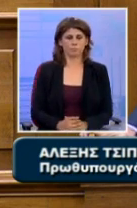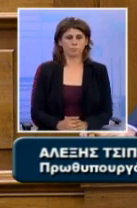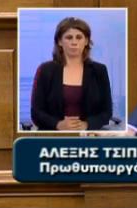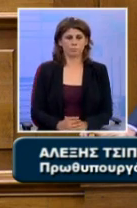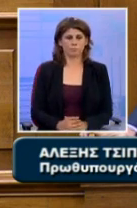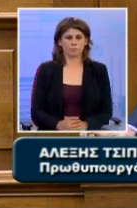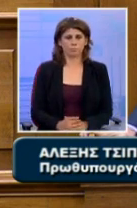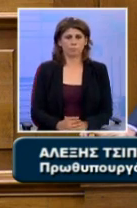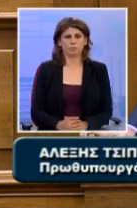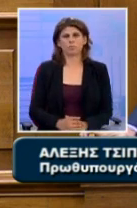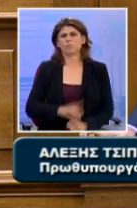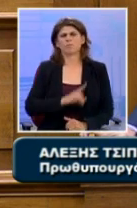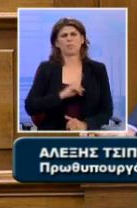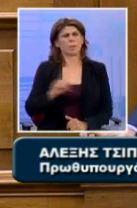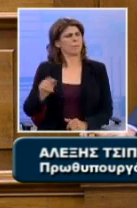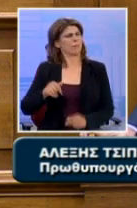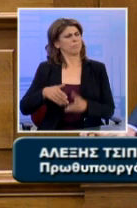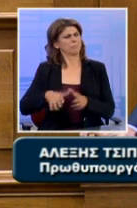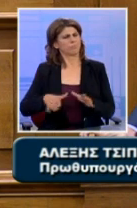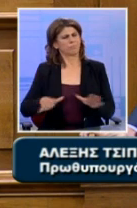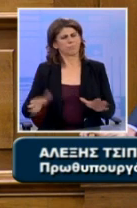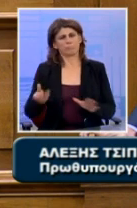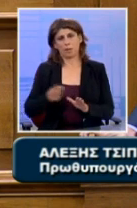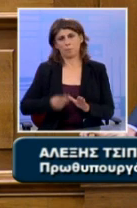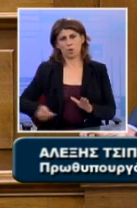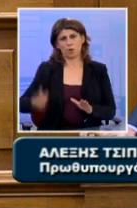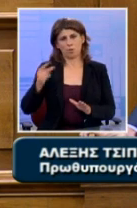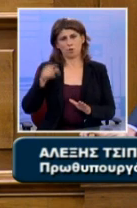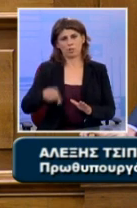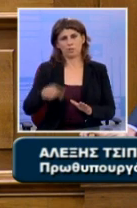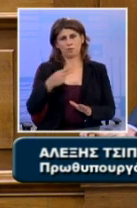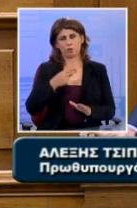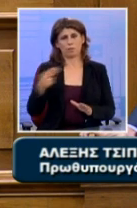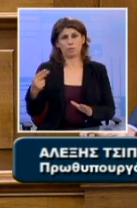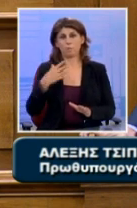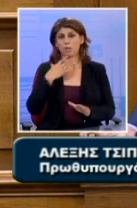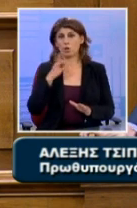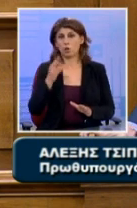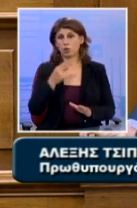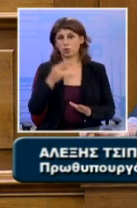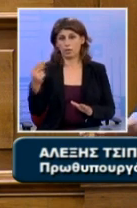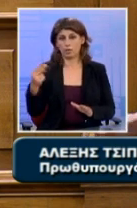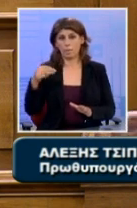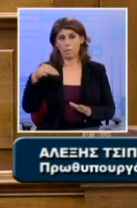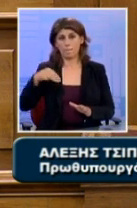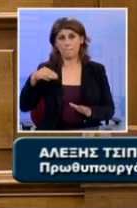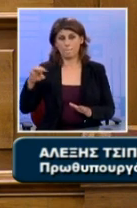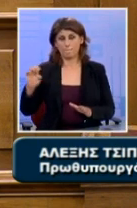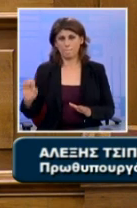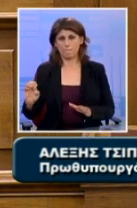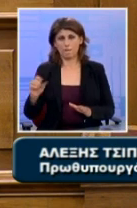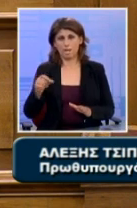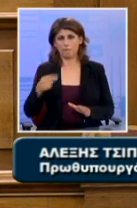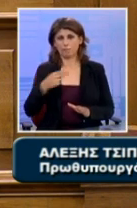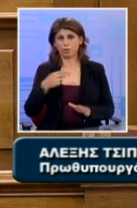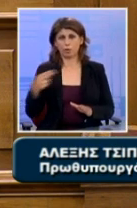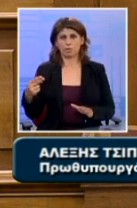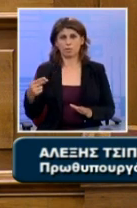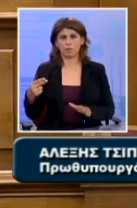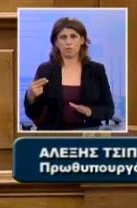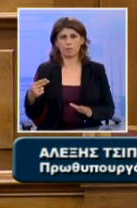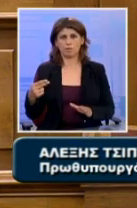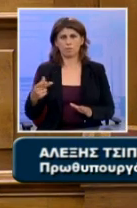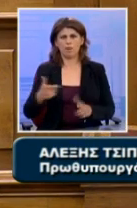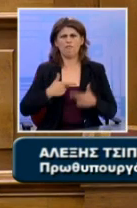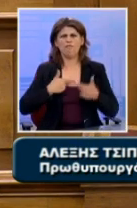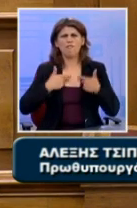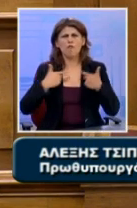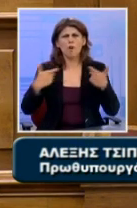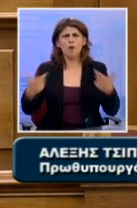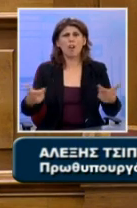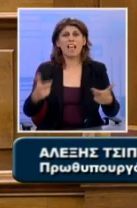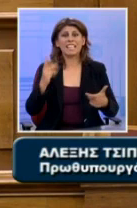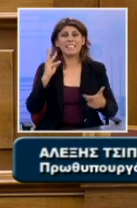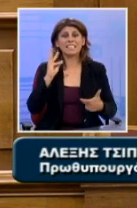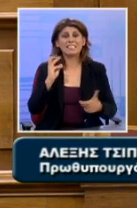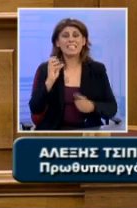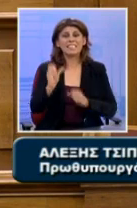Ας μην επεκταθούμε πάνω σε αυτό, γιατί το ζήτημα το ΜΜΕ είναι ζήτημα για το οποίο η κοινωνία βοά πάνω από 30 και πλέον